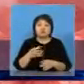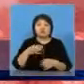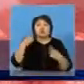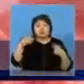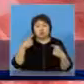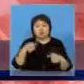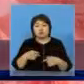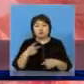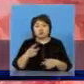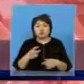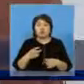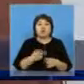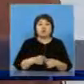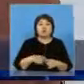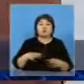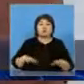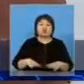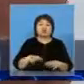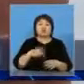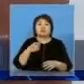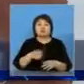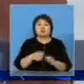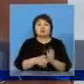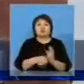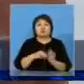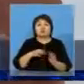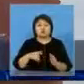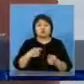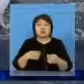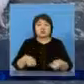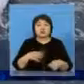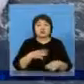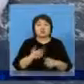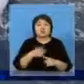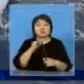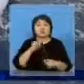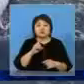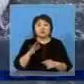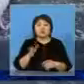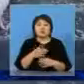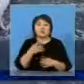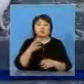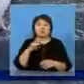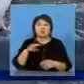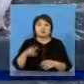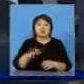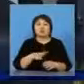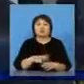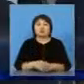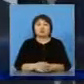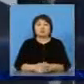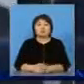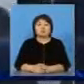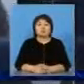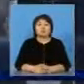қой еті 1200 теңге, жылқы еті 1600 теңгеден сатылды. Ырғыз балығының келісі 400 теңге болды.